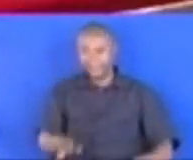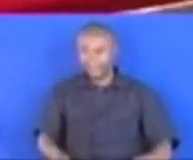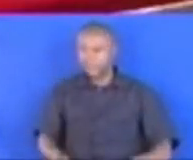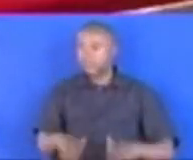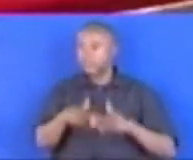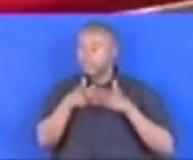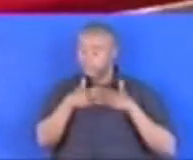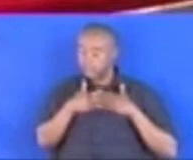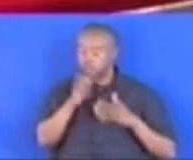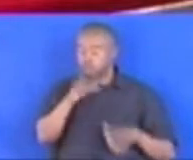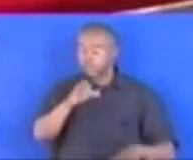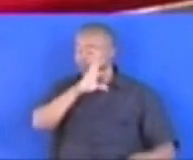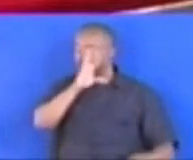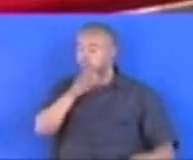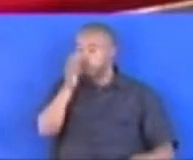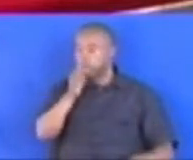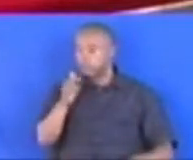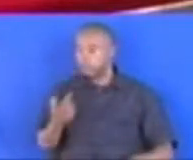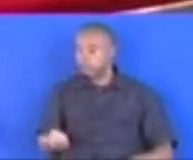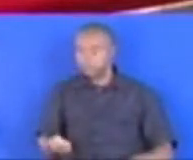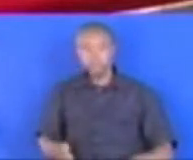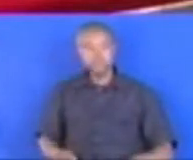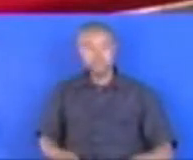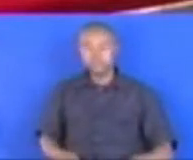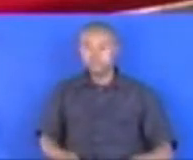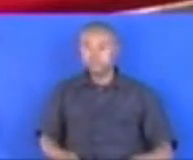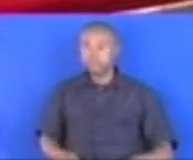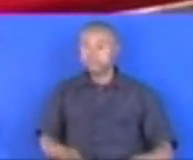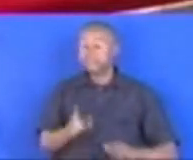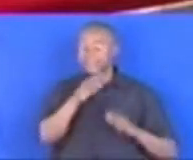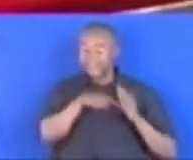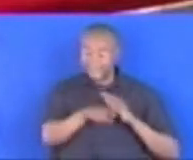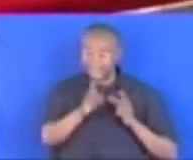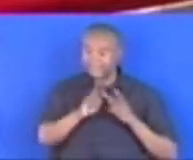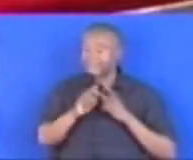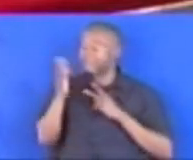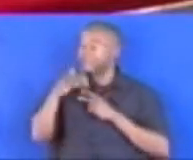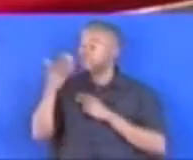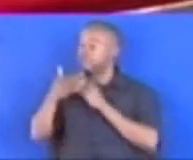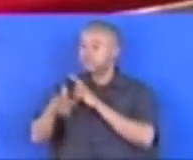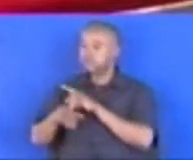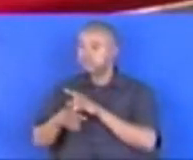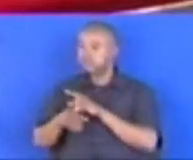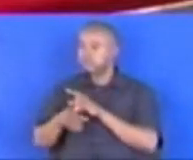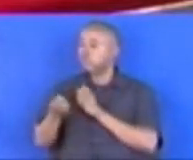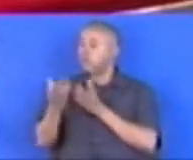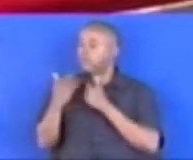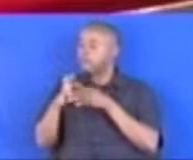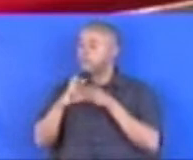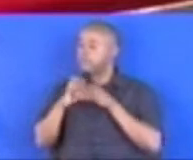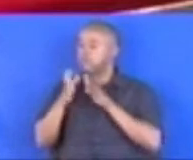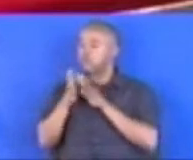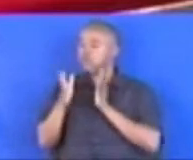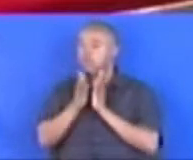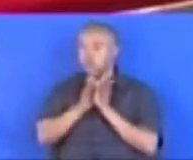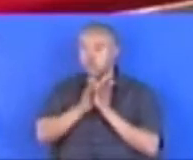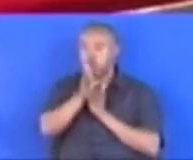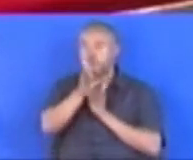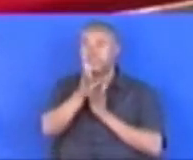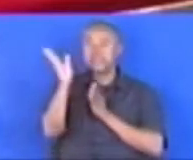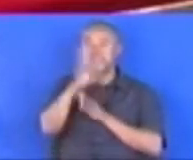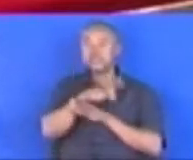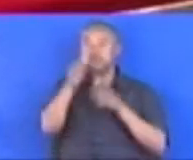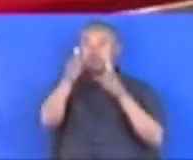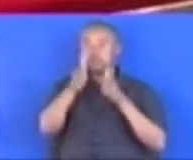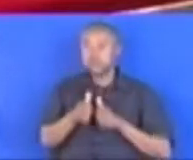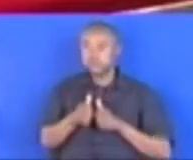Nashukuru wananchi wote wa Tanzania, wa taifa letu, walioko ndani ya nchi na nje ya nchi, wamekuwa kinipa ushirikiano mkubwa sana kupitia simu